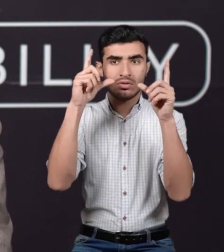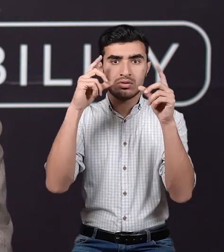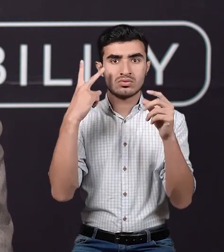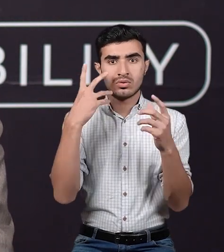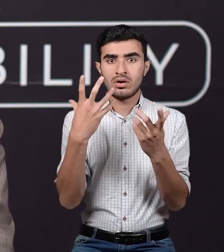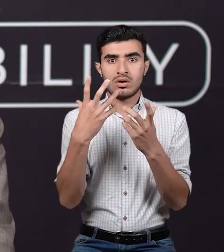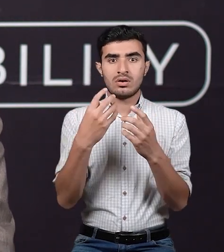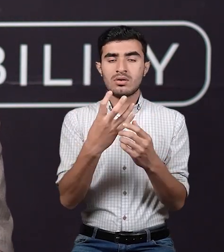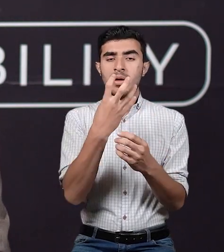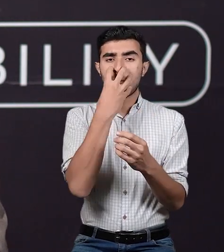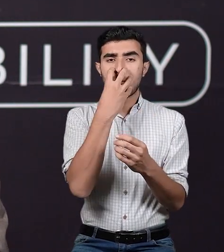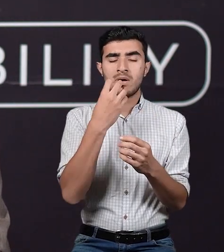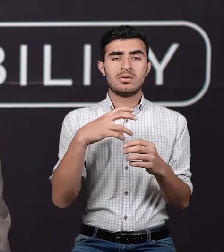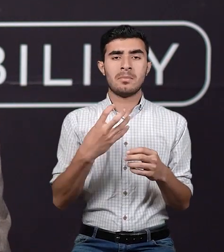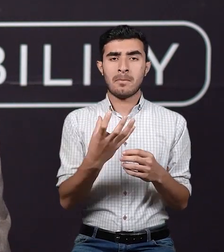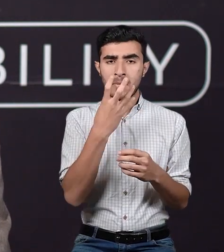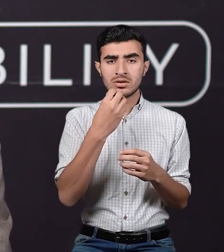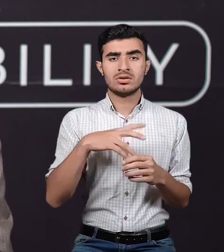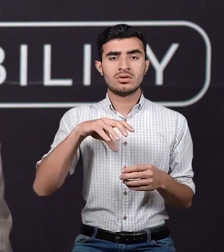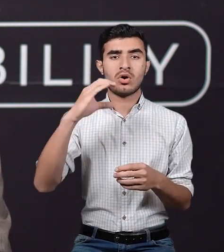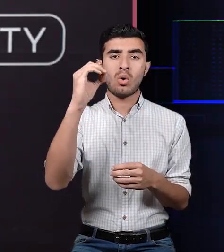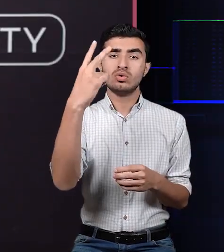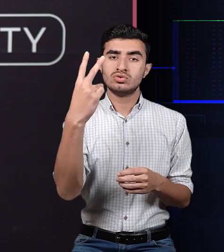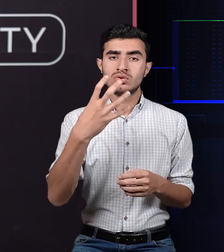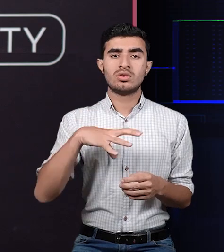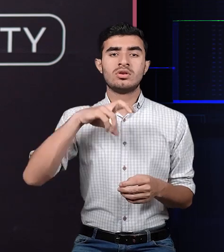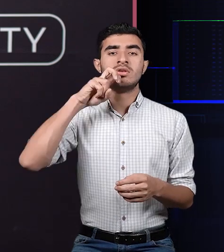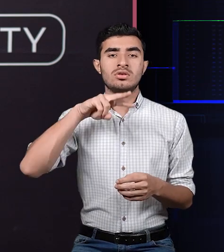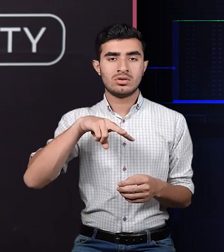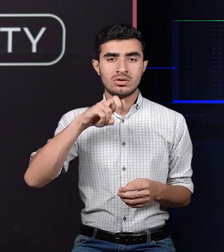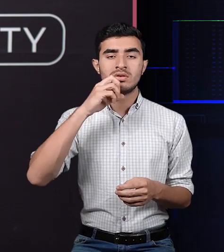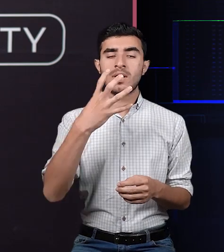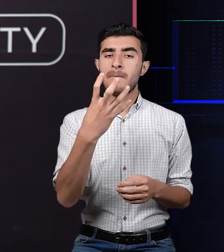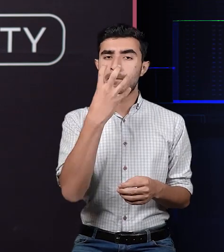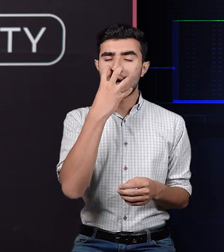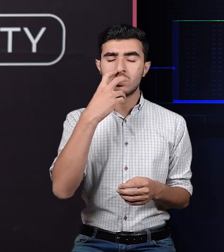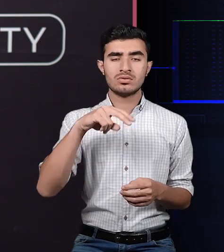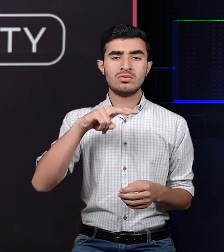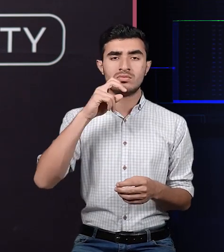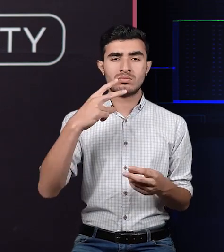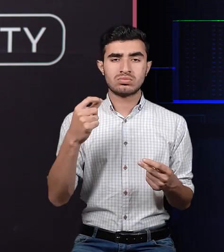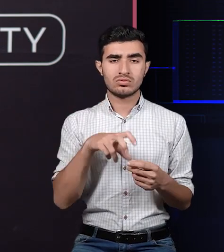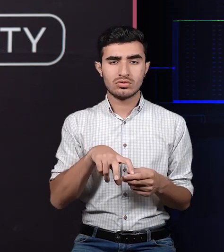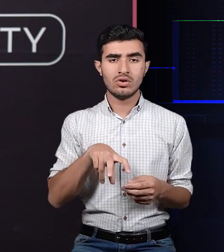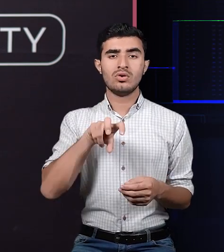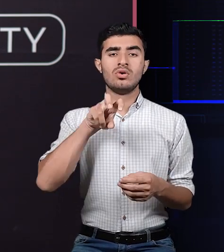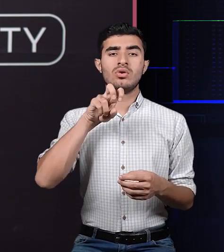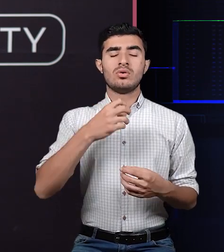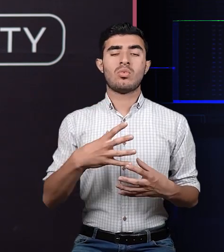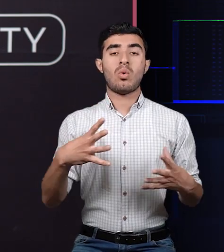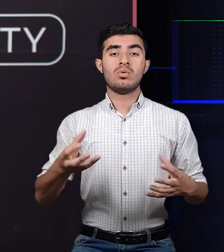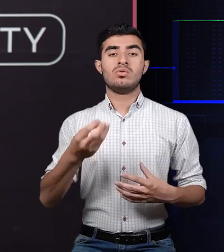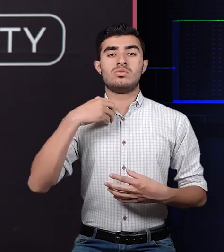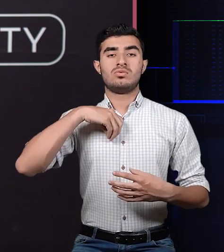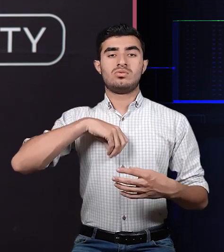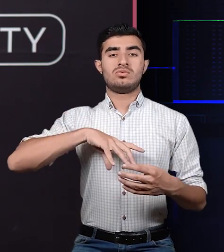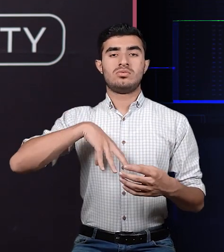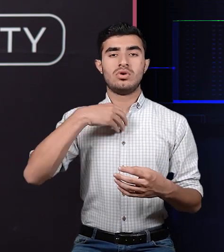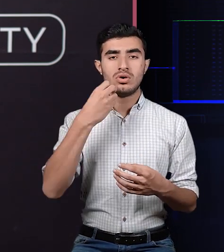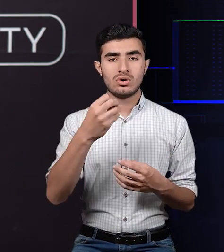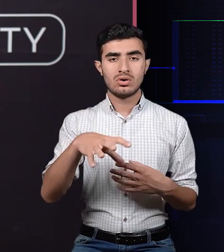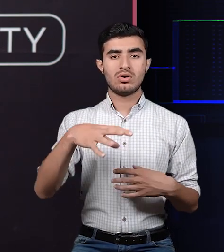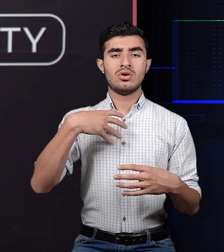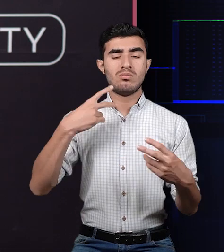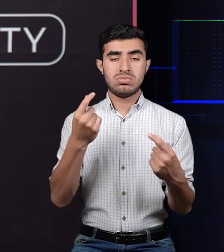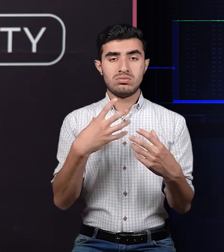اپنے اندر اور اندر سے باہر کھینچ رہا تھا۔ کھلی آنکھیں بڑی ویران اور